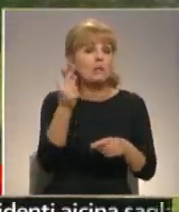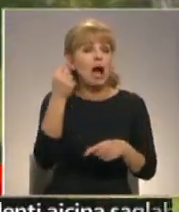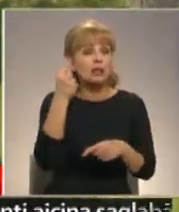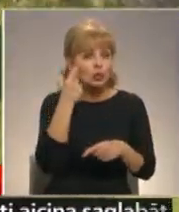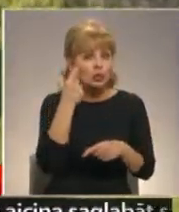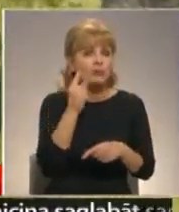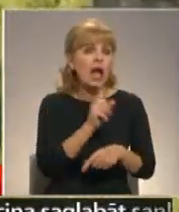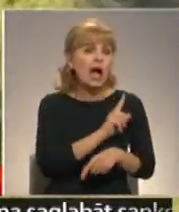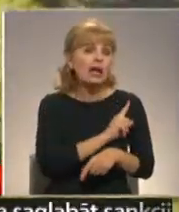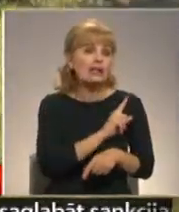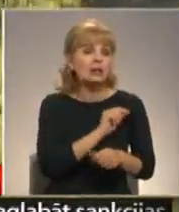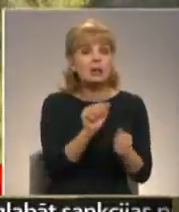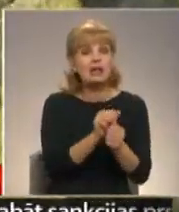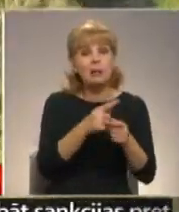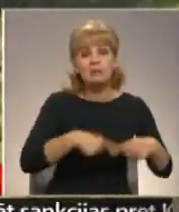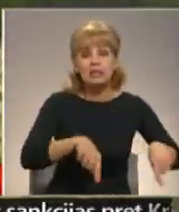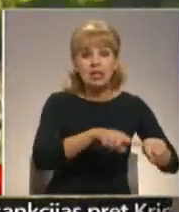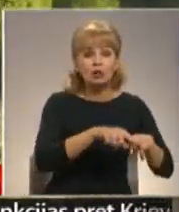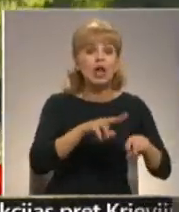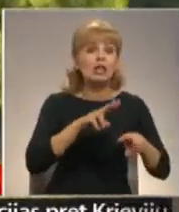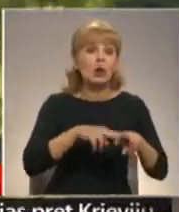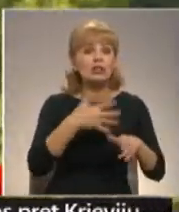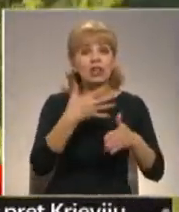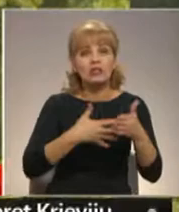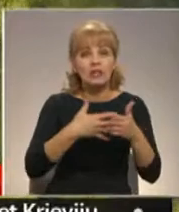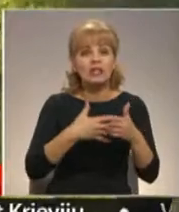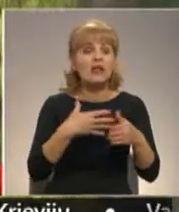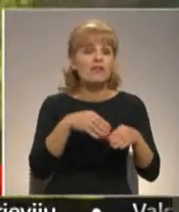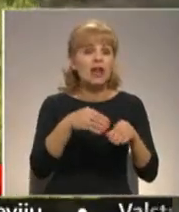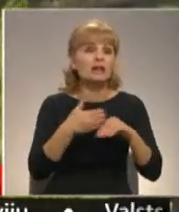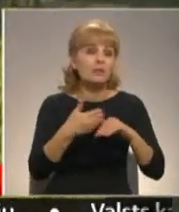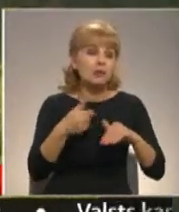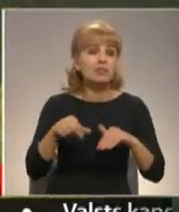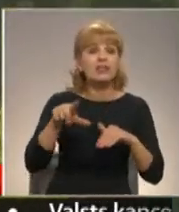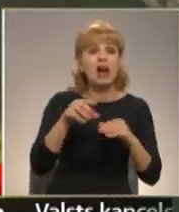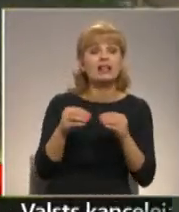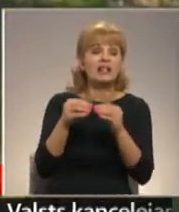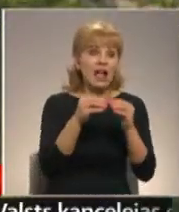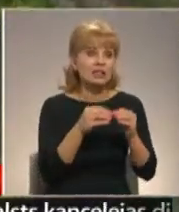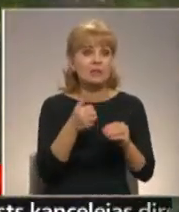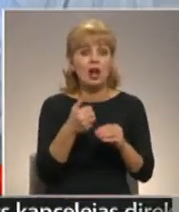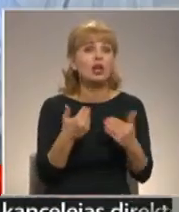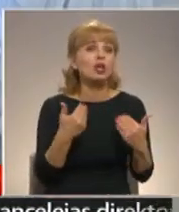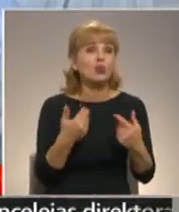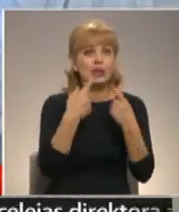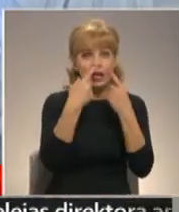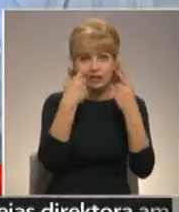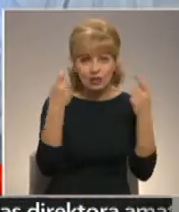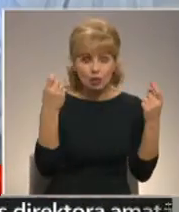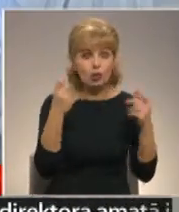pat aizsargājamās dabas teritorijās daudz viet inventarizācija veikta pirms vairāk nekā 10 gadiem. Šobrīd tā visa ziņošana ir